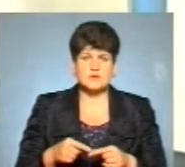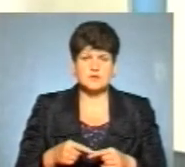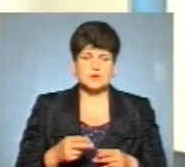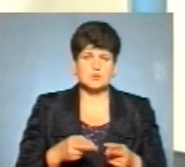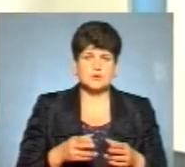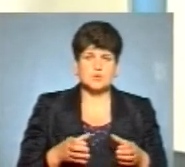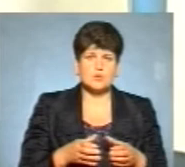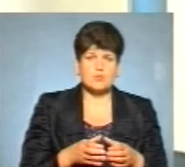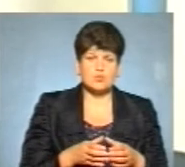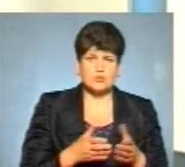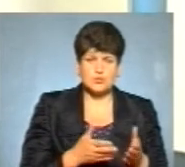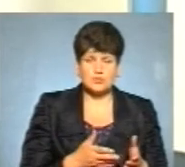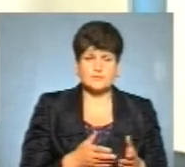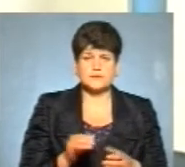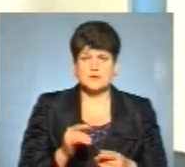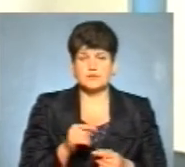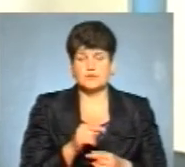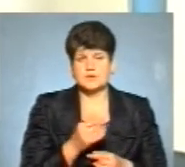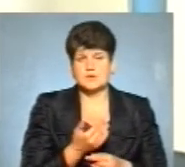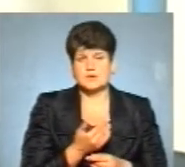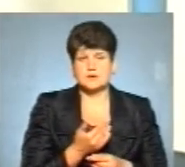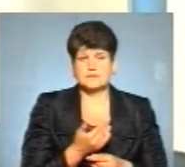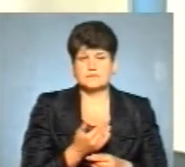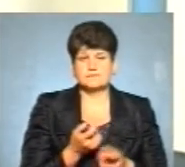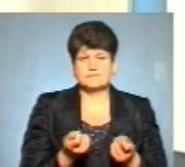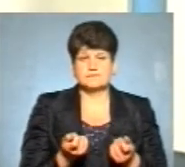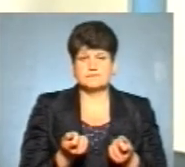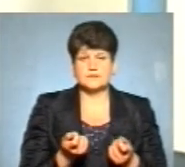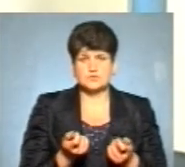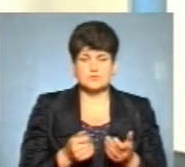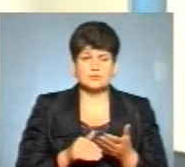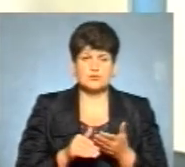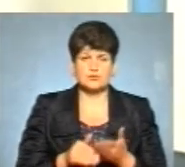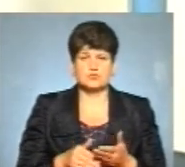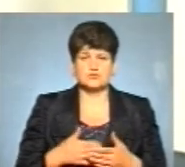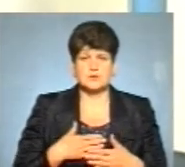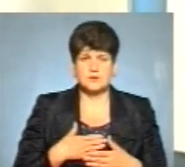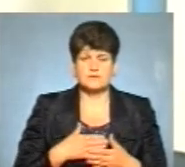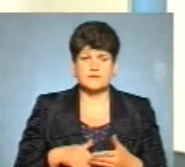операційного блоку. І відповідно, вони дещо допоможуть нам в наданні